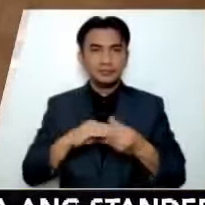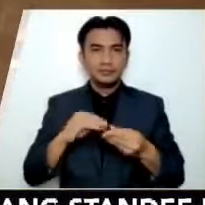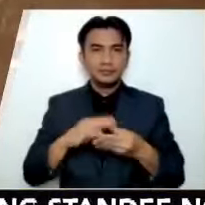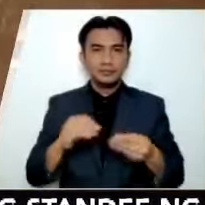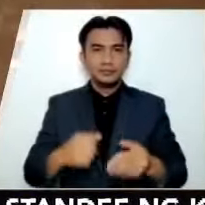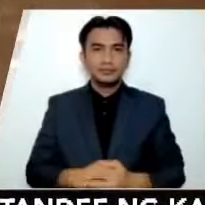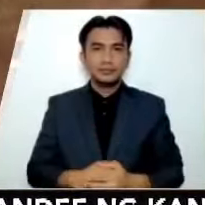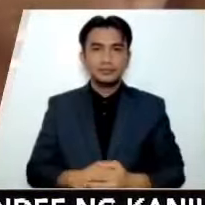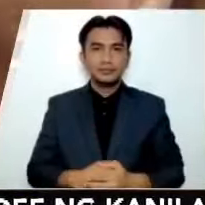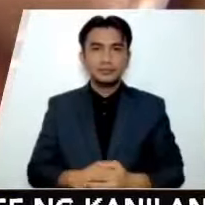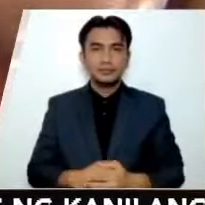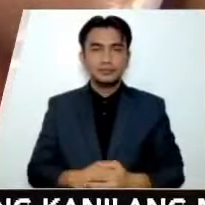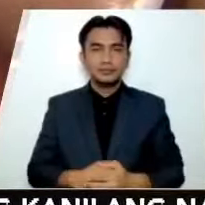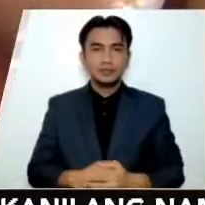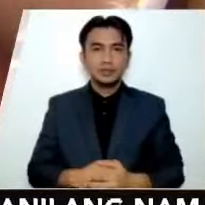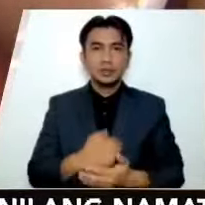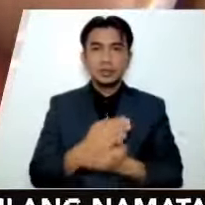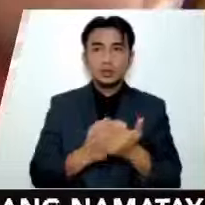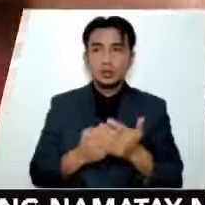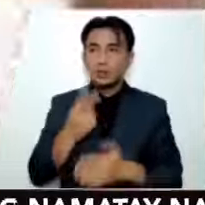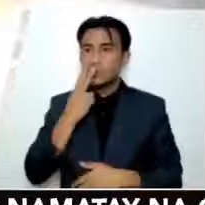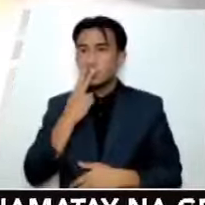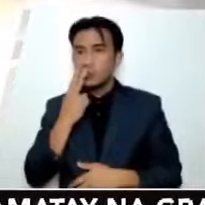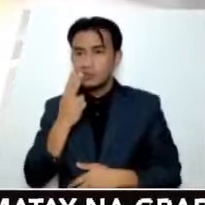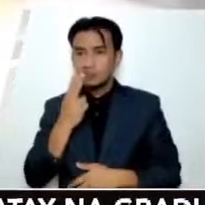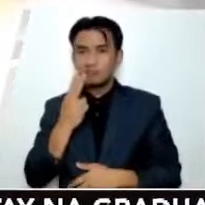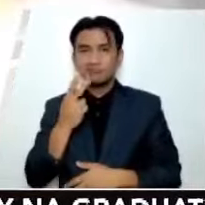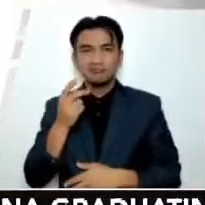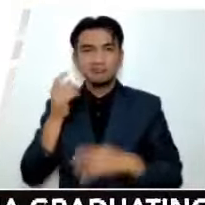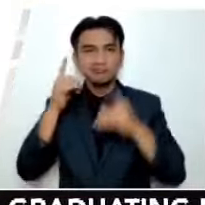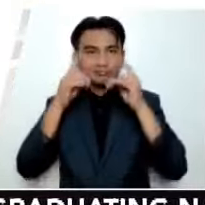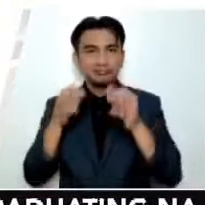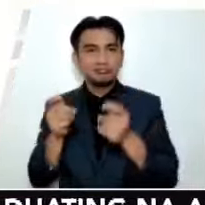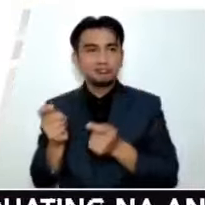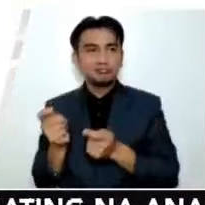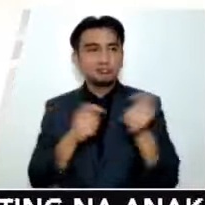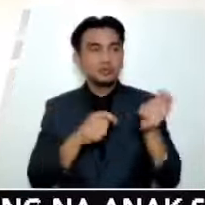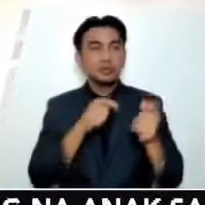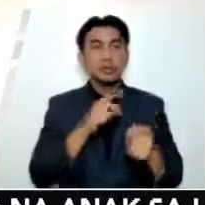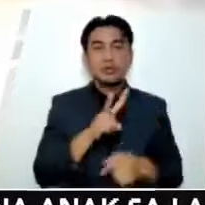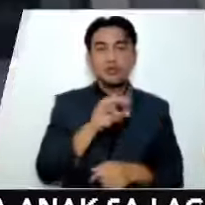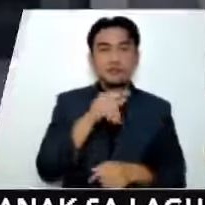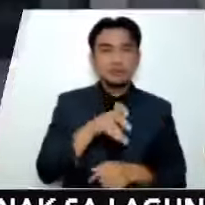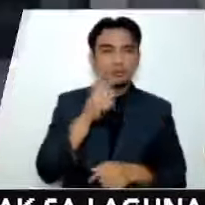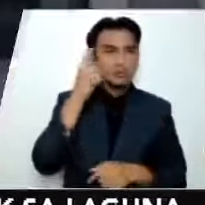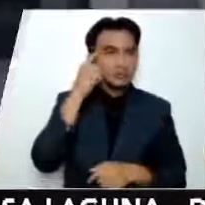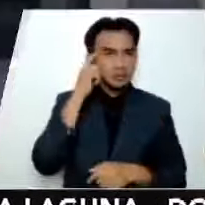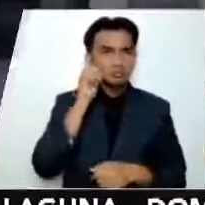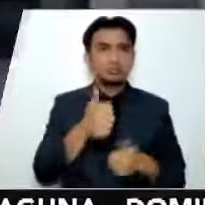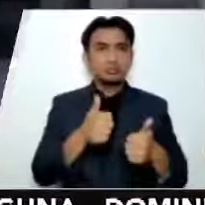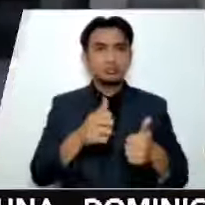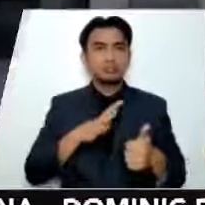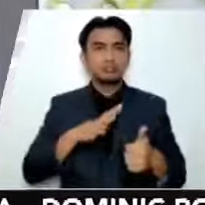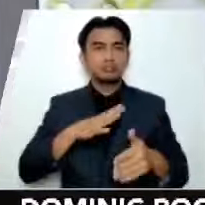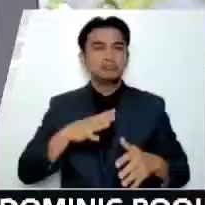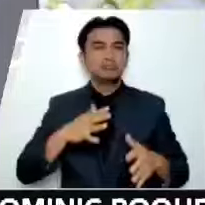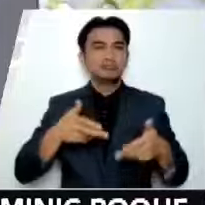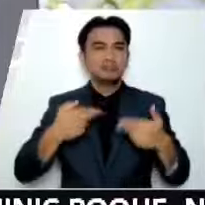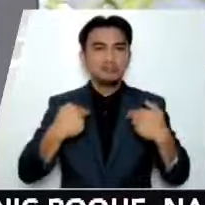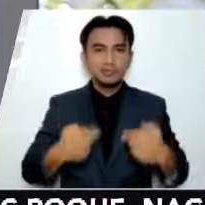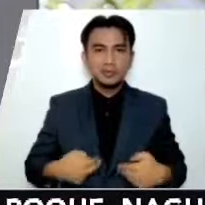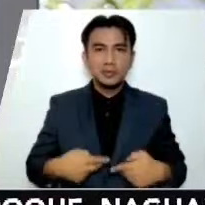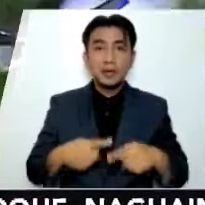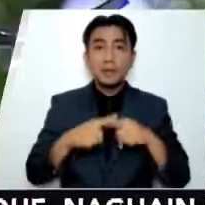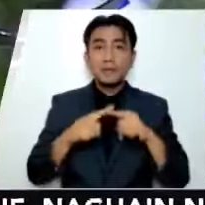Ang ilang nagyoyosi, nag-switch to vape sa pag-aakalang mas okay ito sa kalusugan. Pero sabi ng Department of Health o